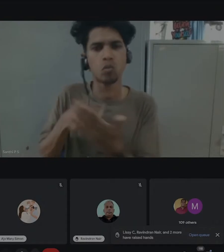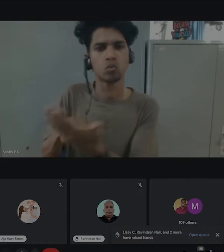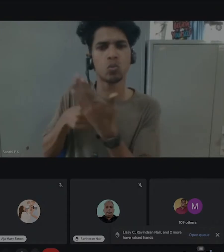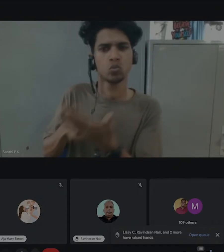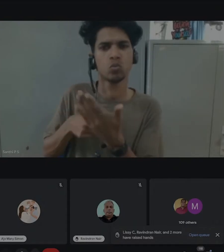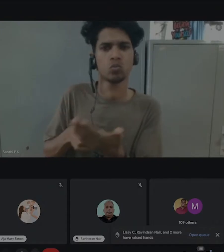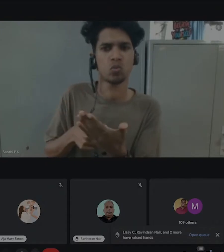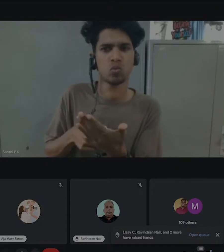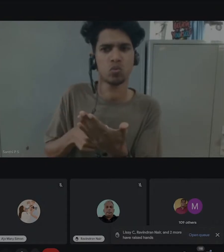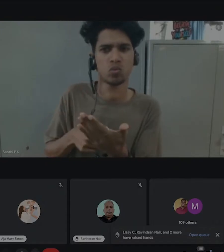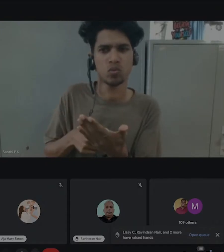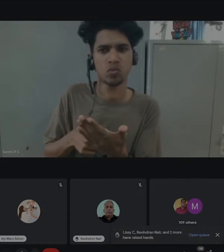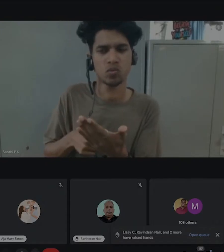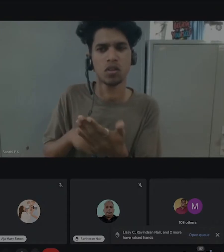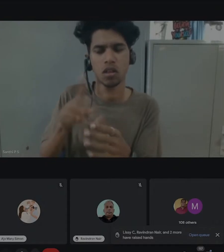ഉത്തരം